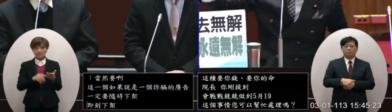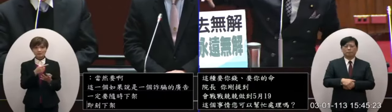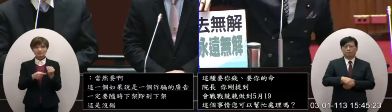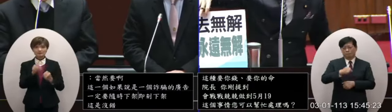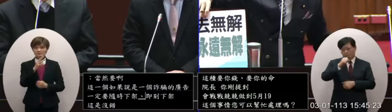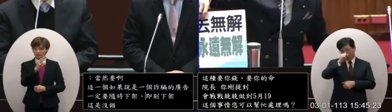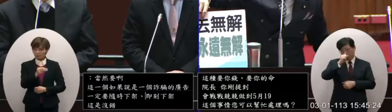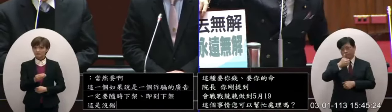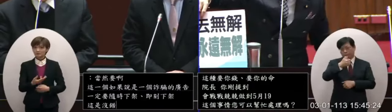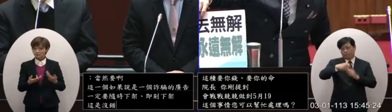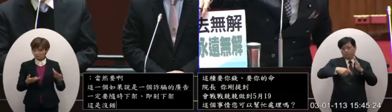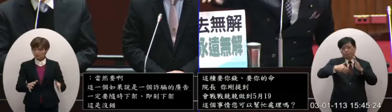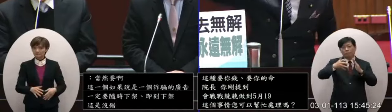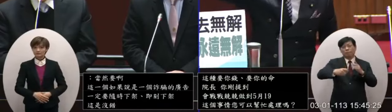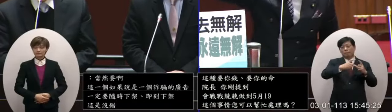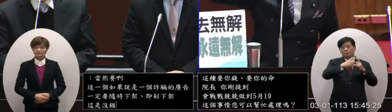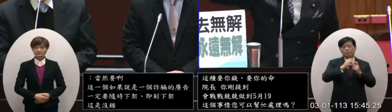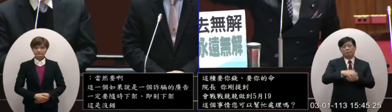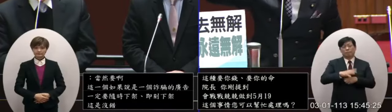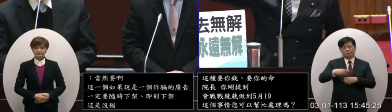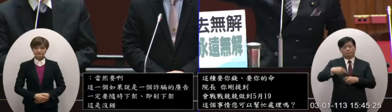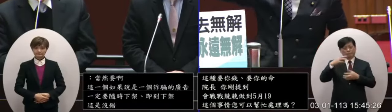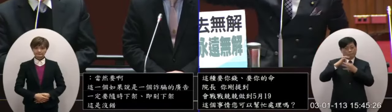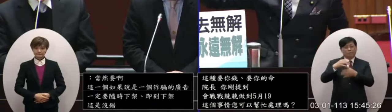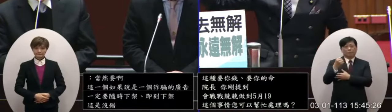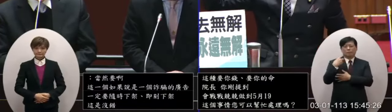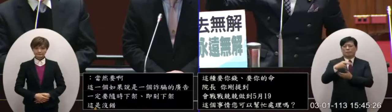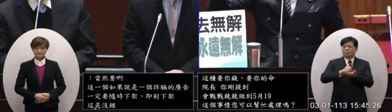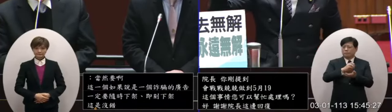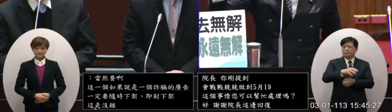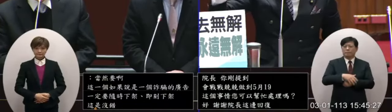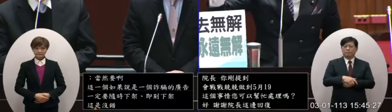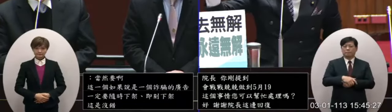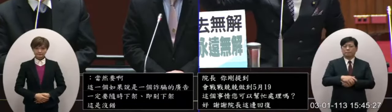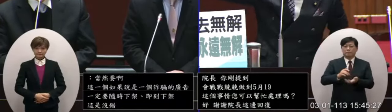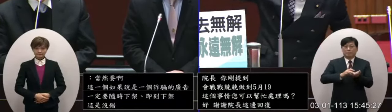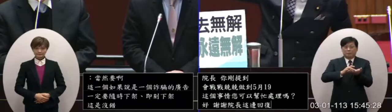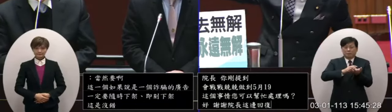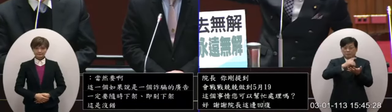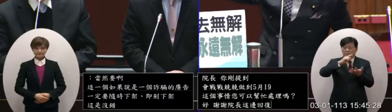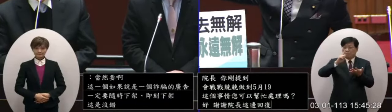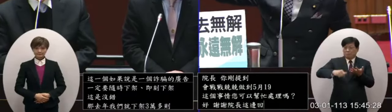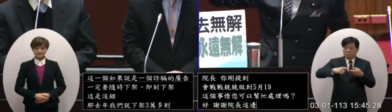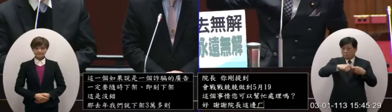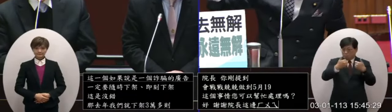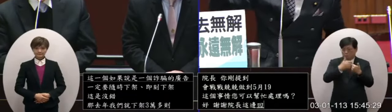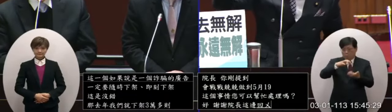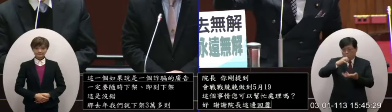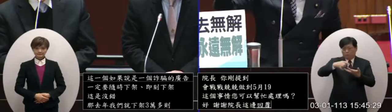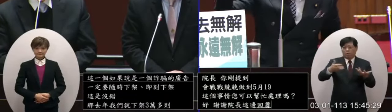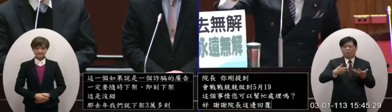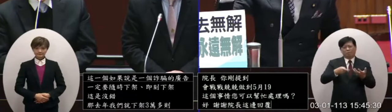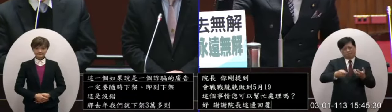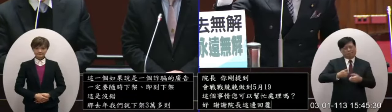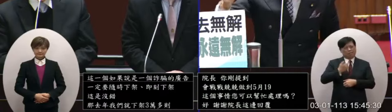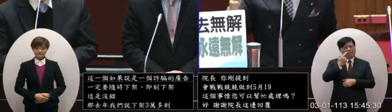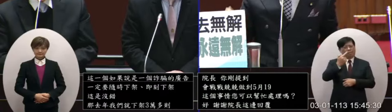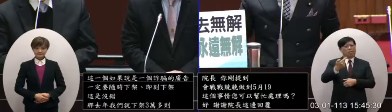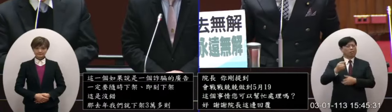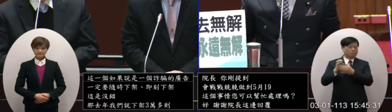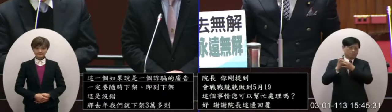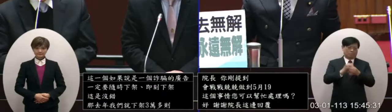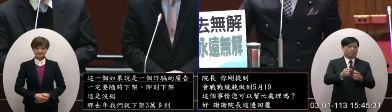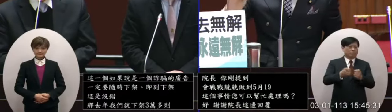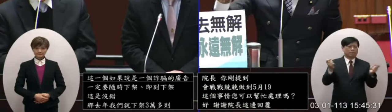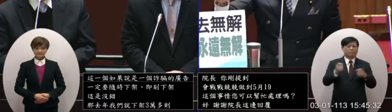好，谢谢院长正面的回复，我们持续努力，但我要跟您报告。药师全联会都提到这件事情，代表已经有一段